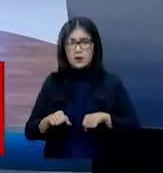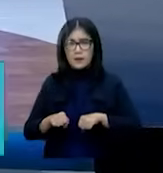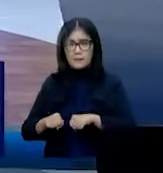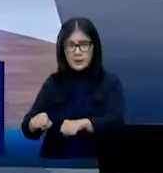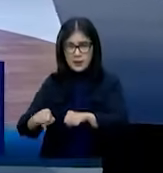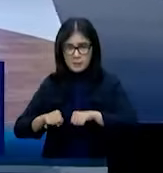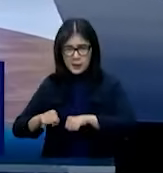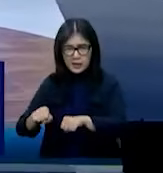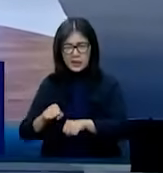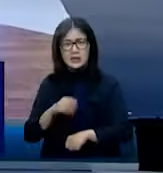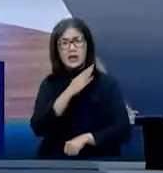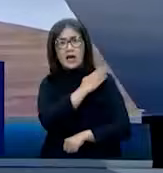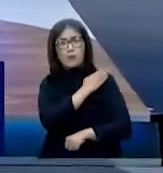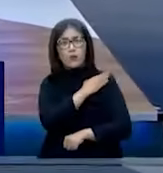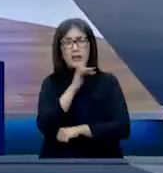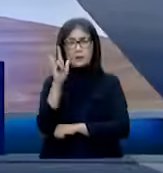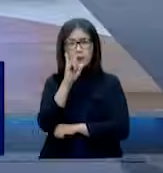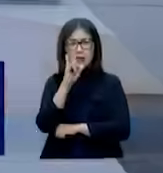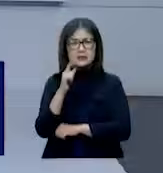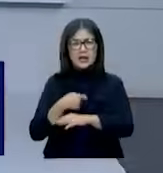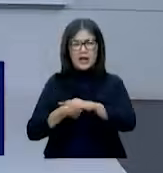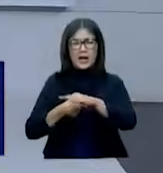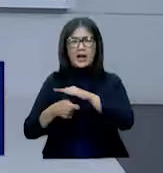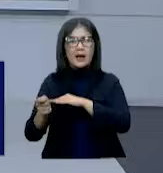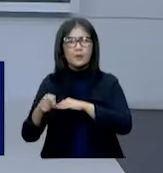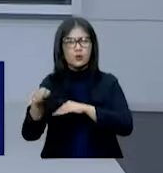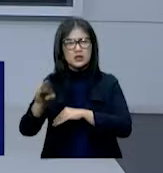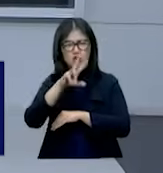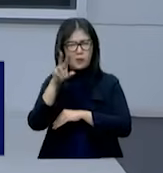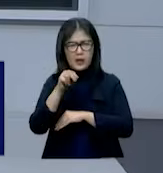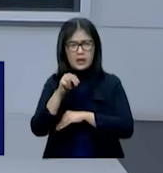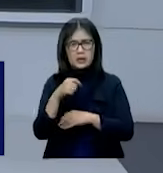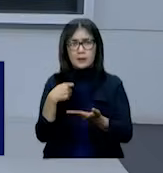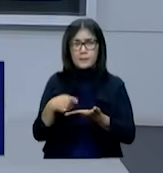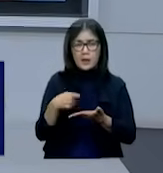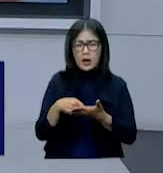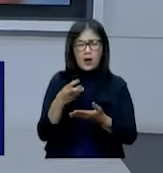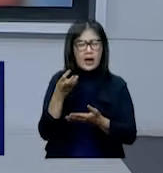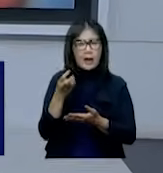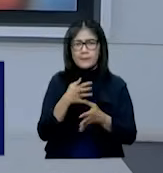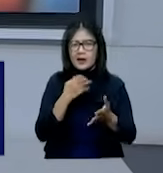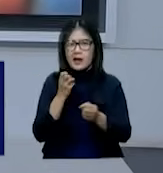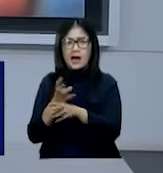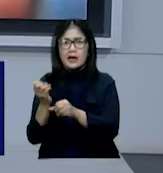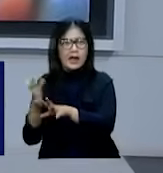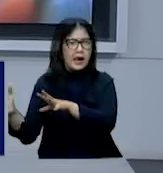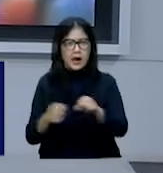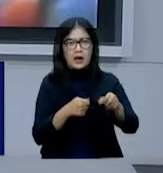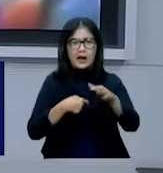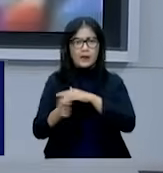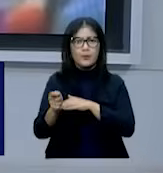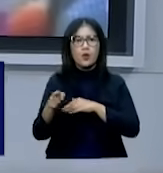Sementara perampokan minimarket di Kabupaten Bekasi, Jawa Barat digagalkan karyawan minimarket. Pelaku yang akan kabur dikepung